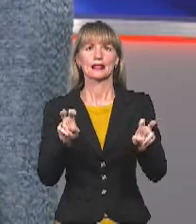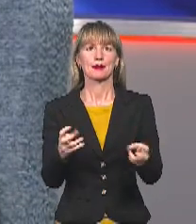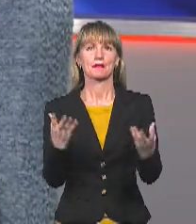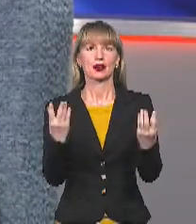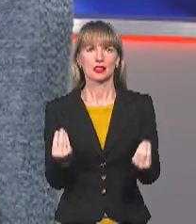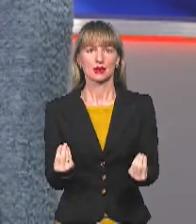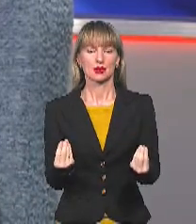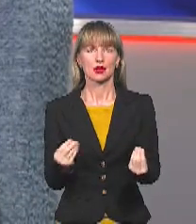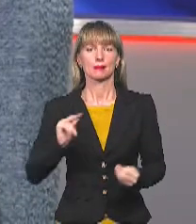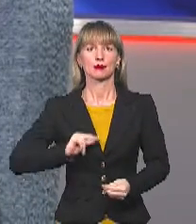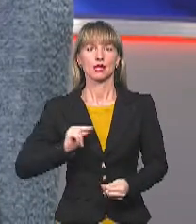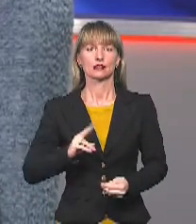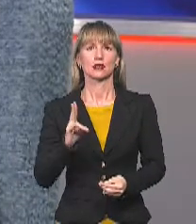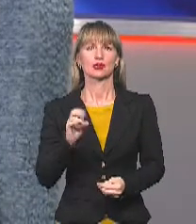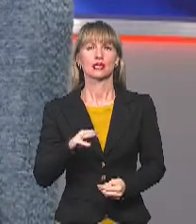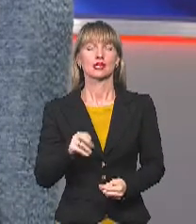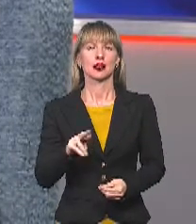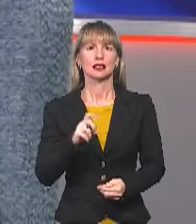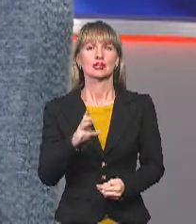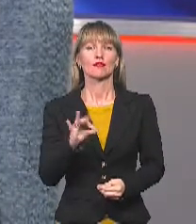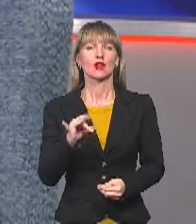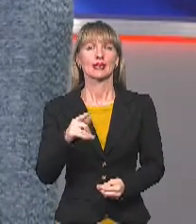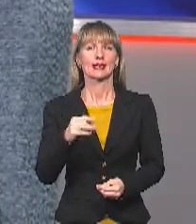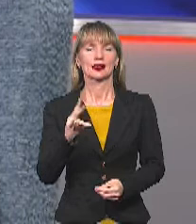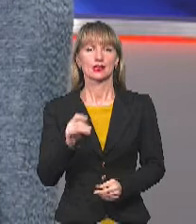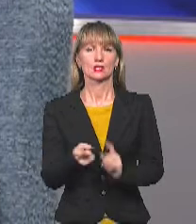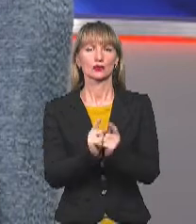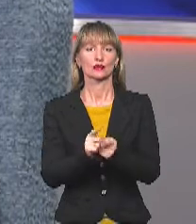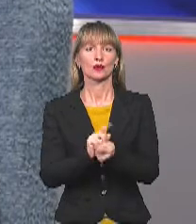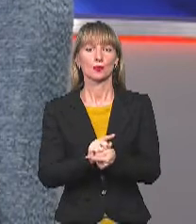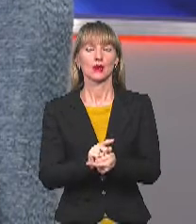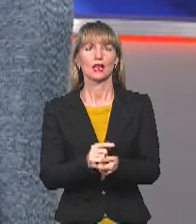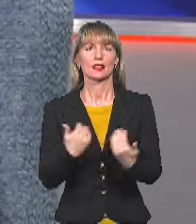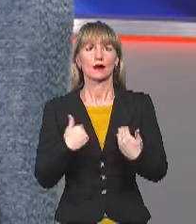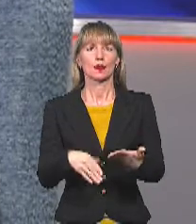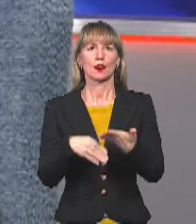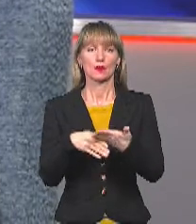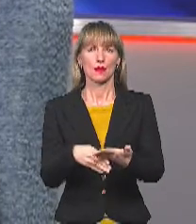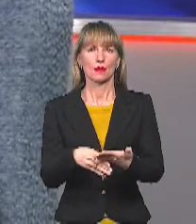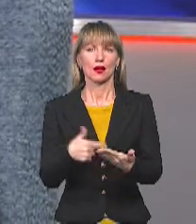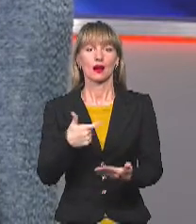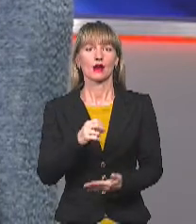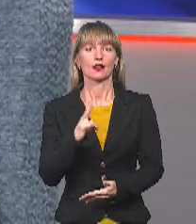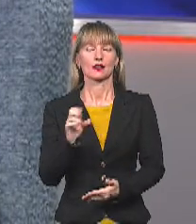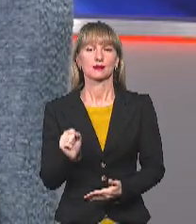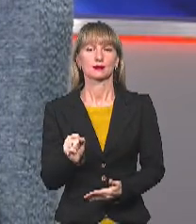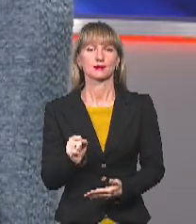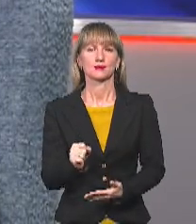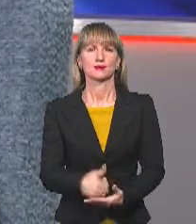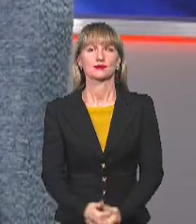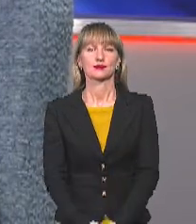дня». Працює Наталя Зворигіна, добрий вечір, а із сурдоперекладом нам допомагає Ганна